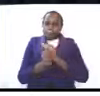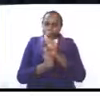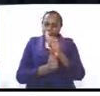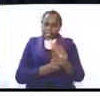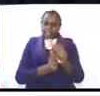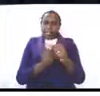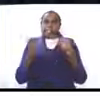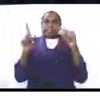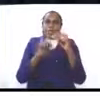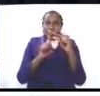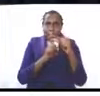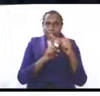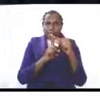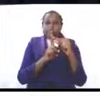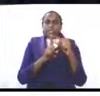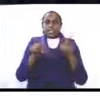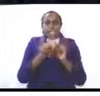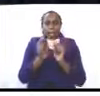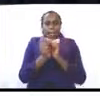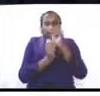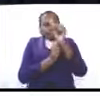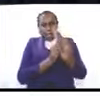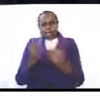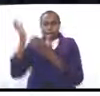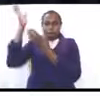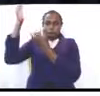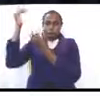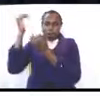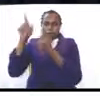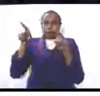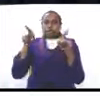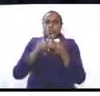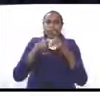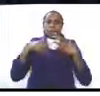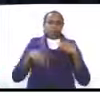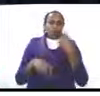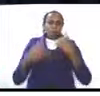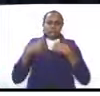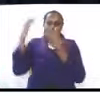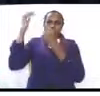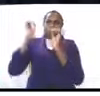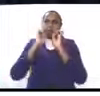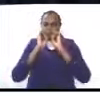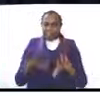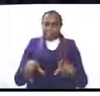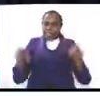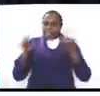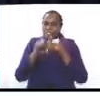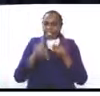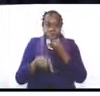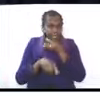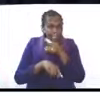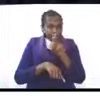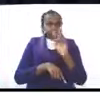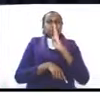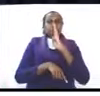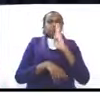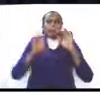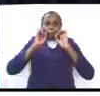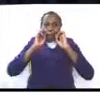ule ujumbe, uweze kupitisha tumaini kwa wenye hawana tumaini. Uweze kuwa wa